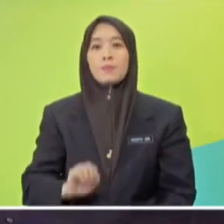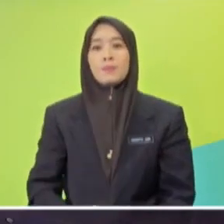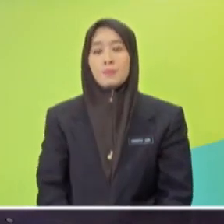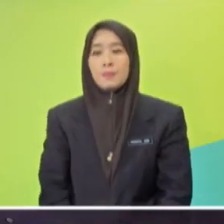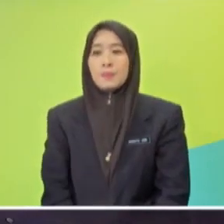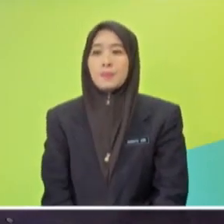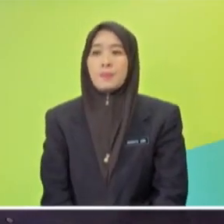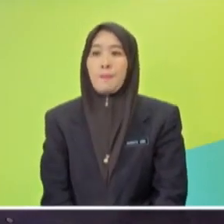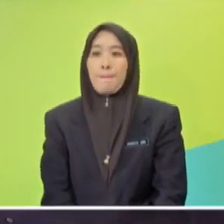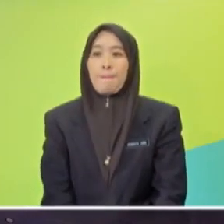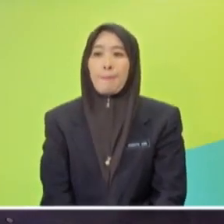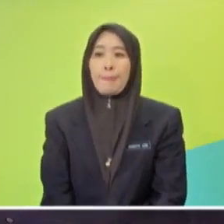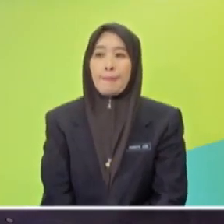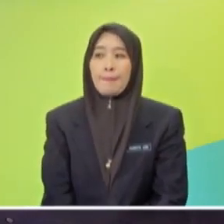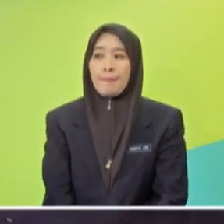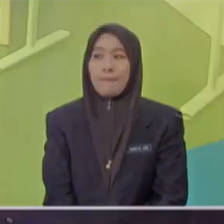ganjaran sih